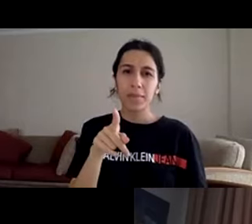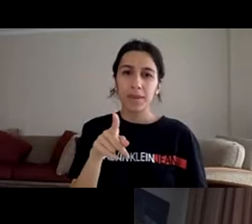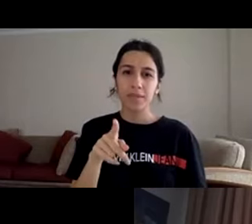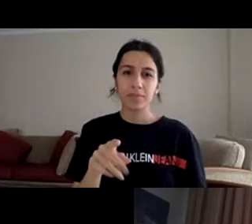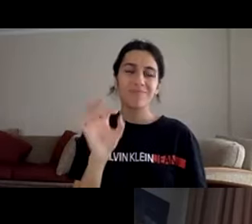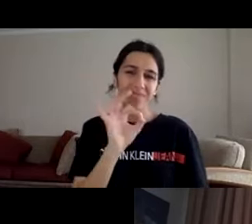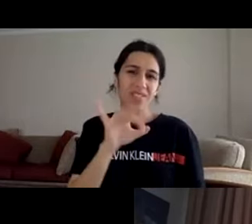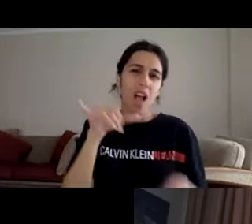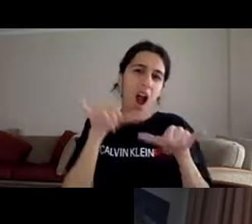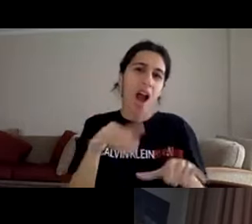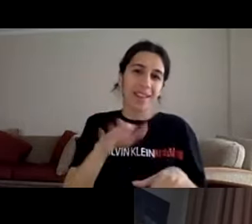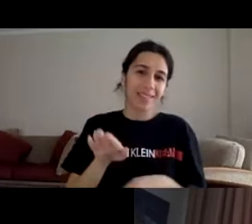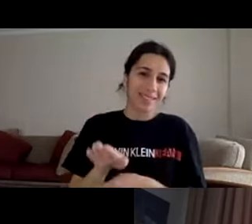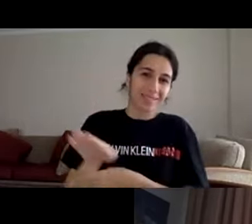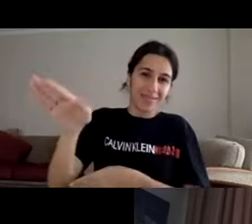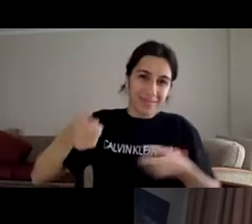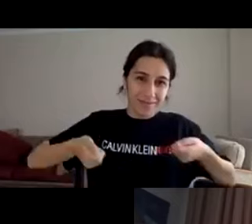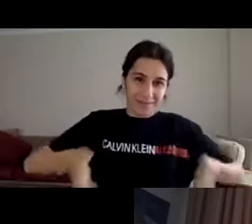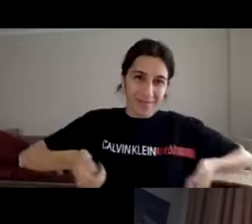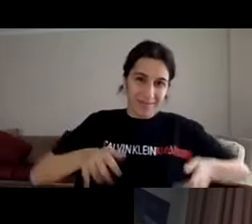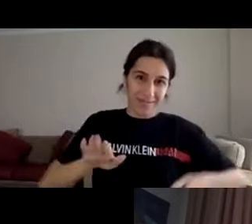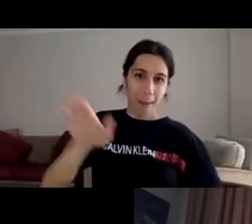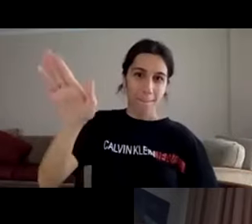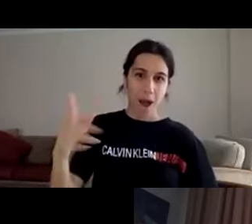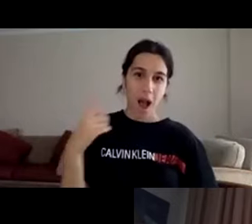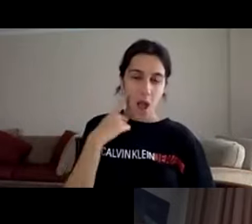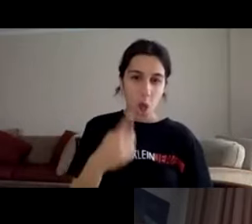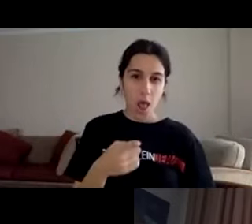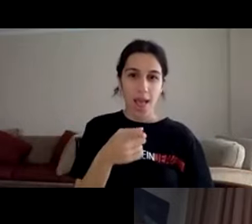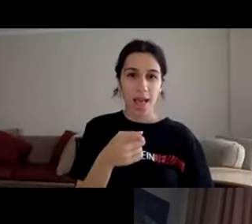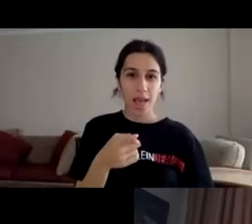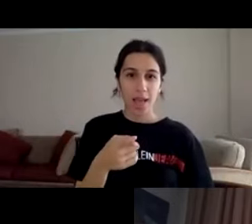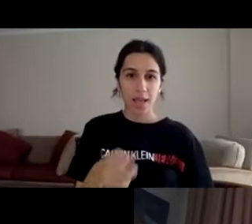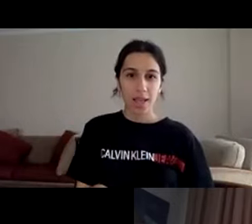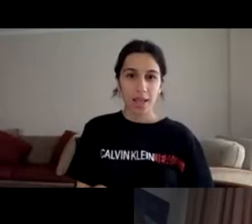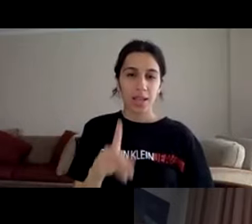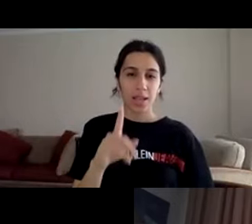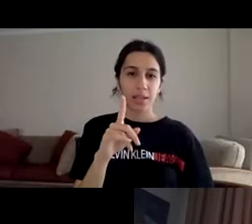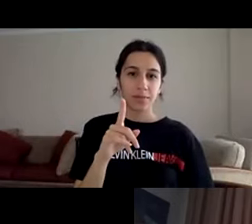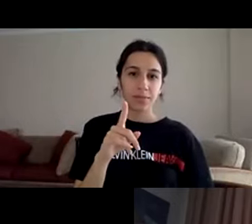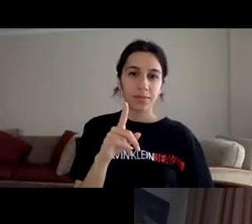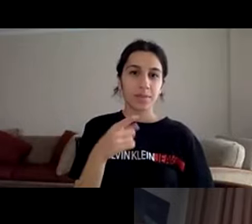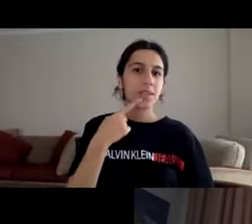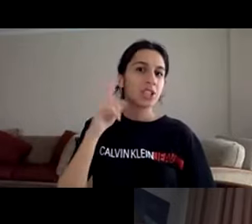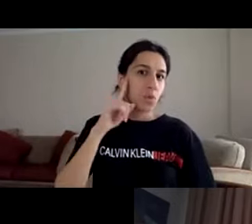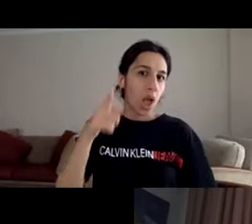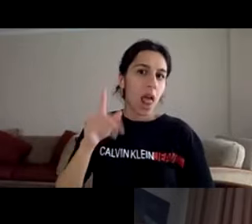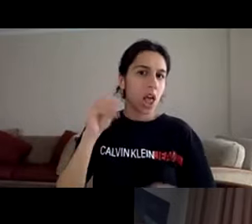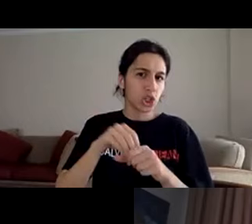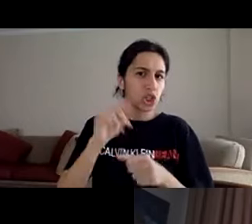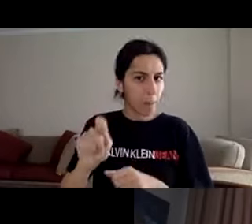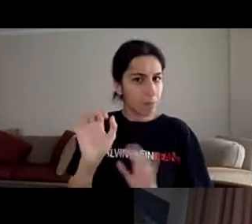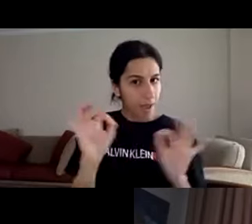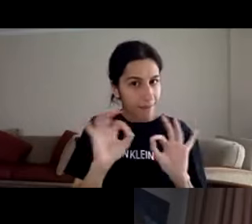geliyoruz. O kaldırım rampası metaforu. Evet. Yani tek bir topluluk için geliştirilen bir aslında uygulama. Dediğiniz gibi işitme engelleri için yapılmış